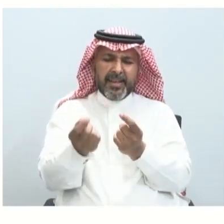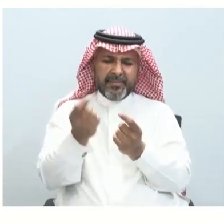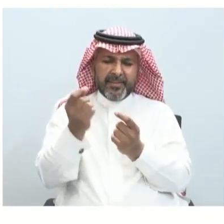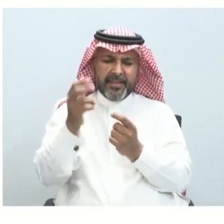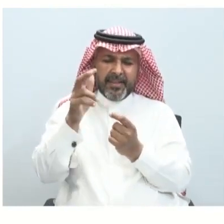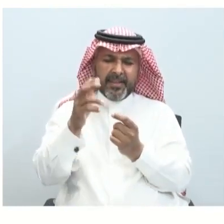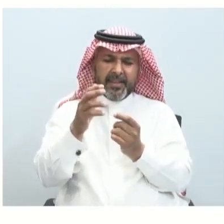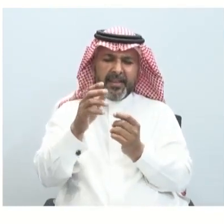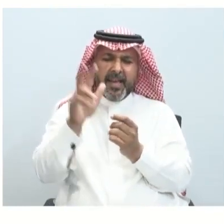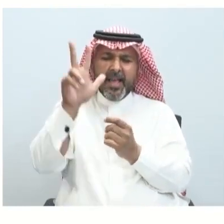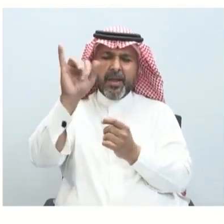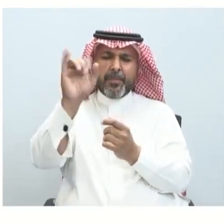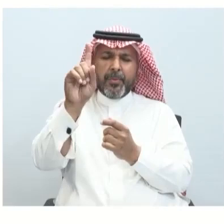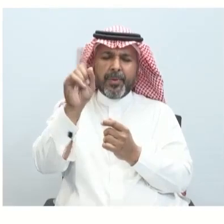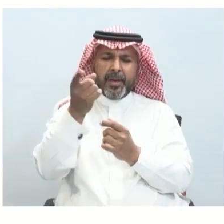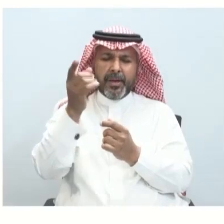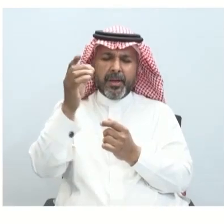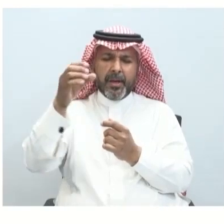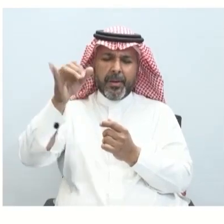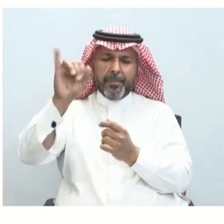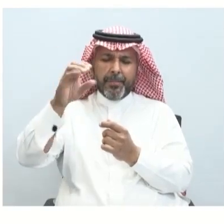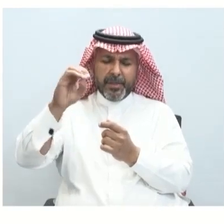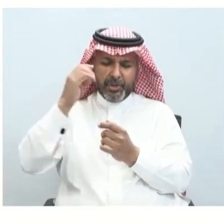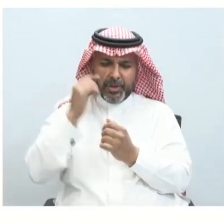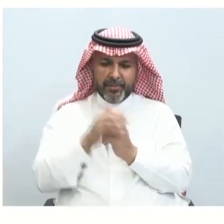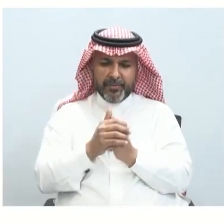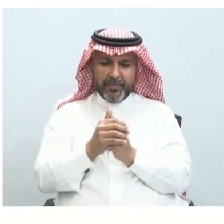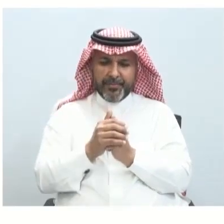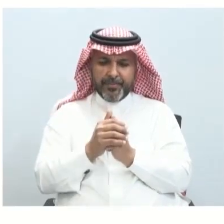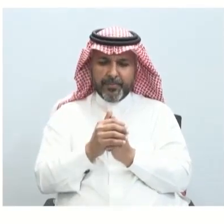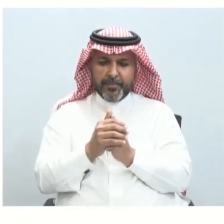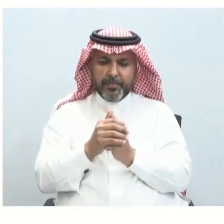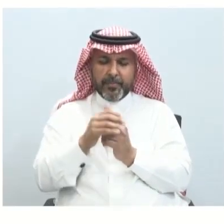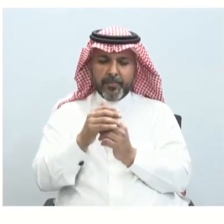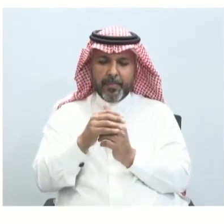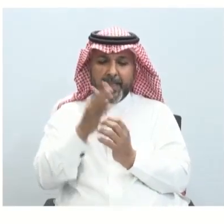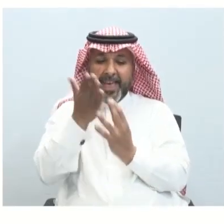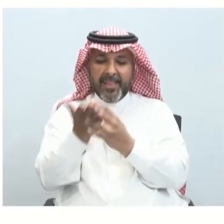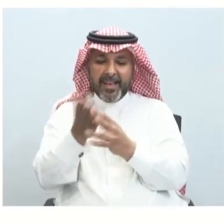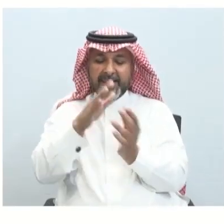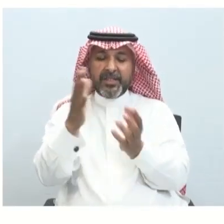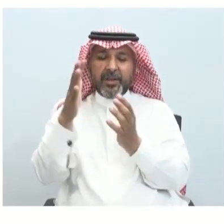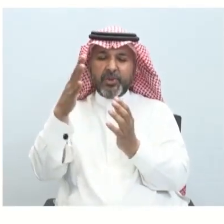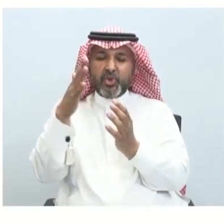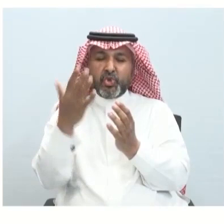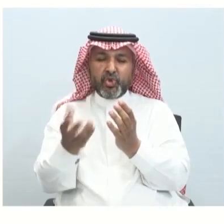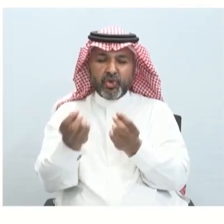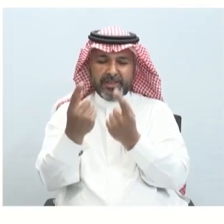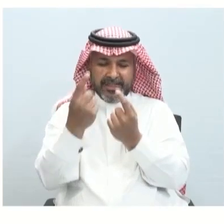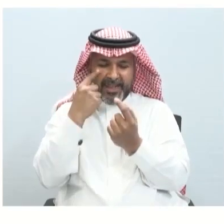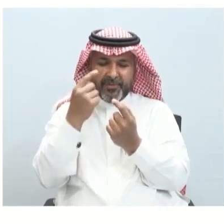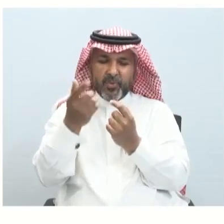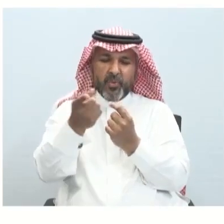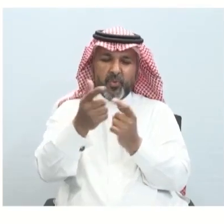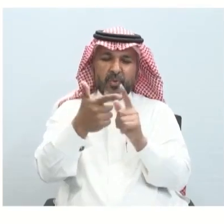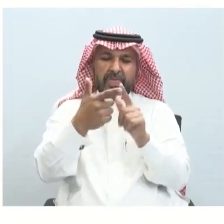انقسام متساوي خلايا جديده على العكس على النقيض في حين يؤدي الموت المبرمج الى موت الخليه